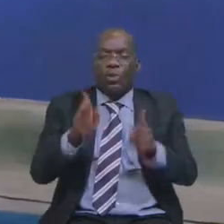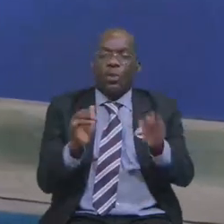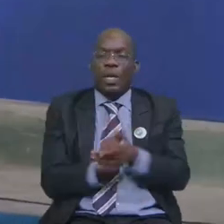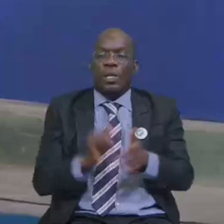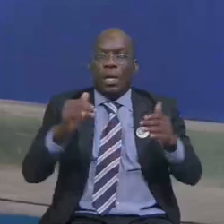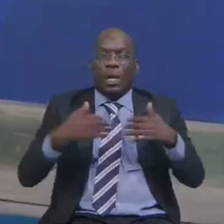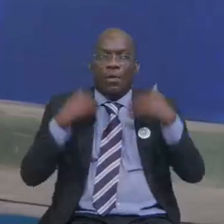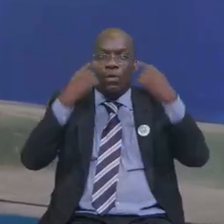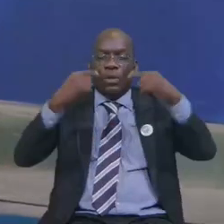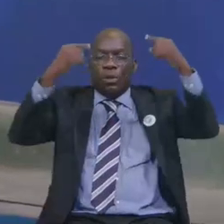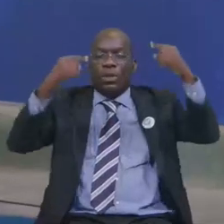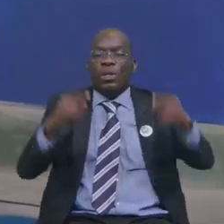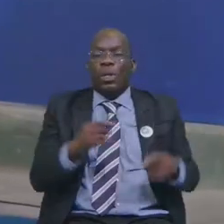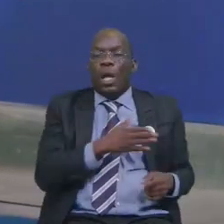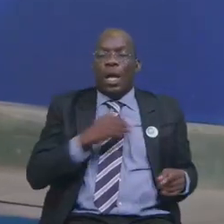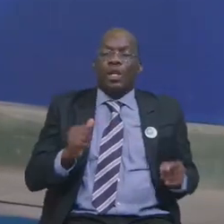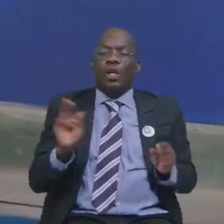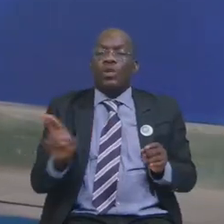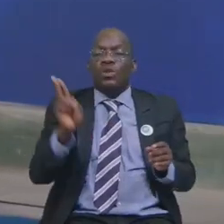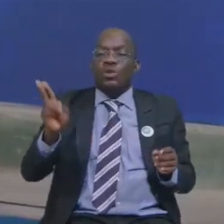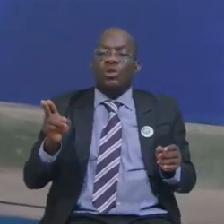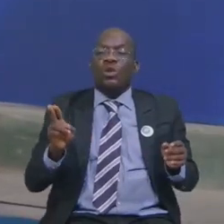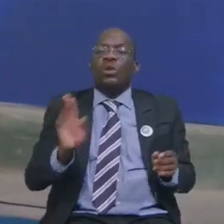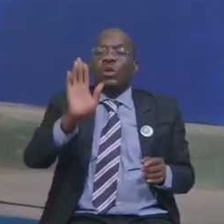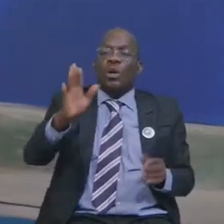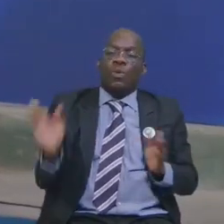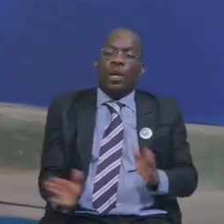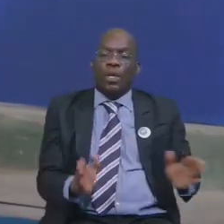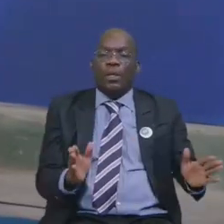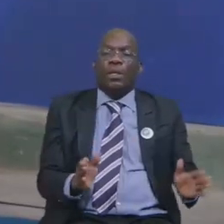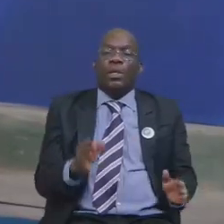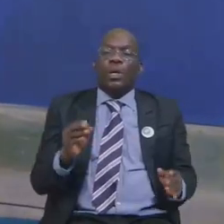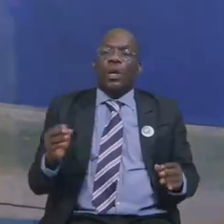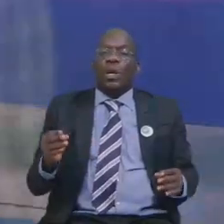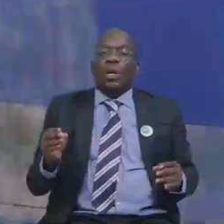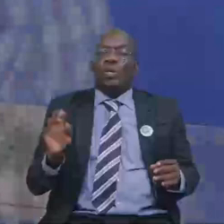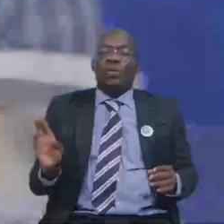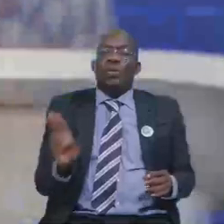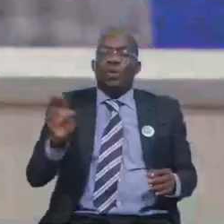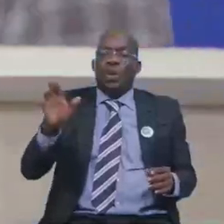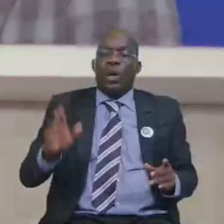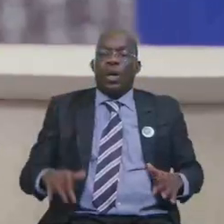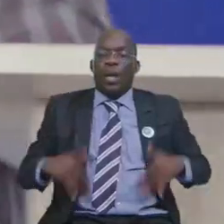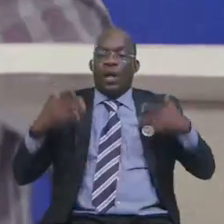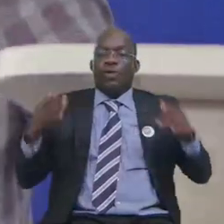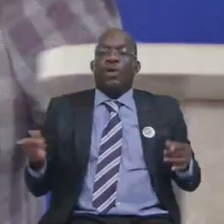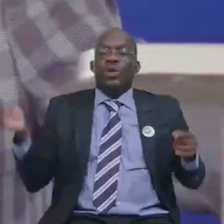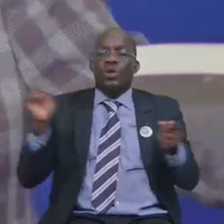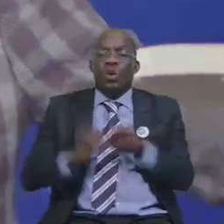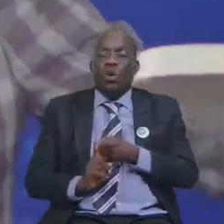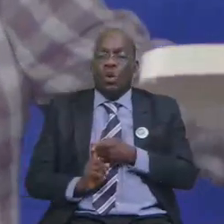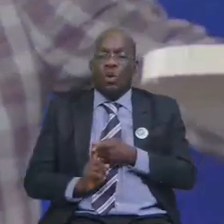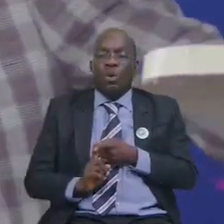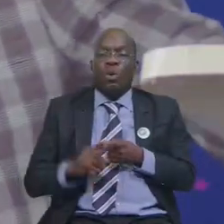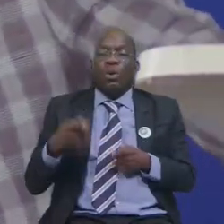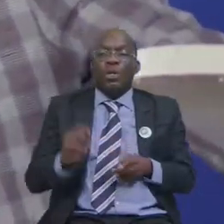des enquêtes sur ceux qui ont réussi intègre ton plan intègre intègre ton style de vie dans les principes